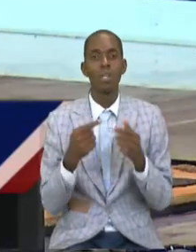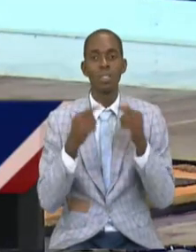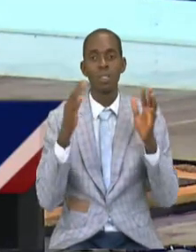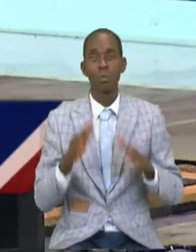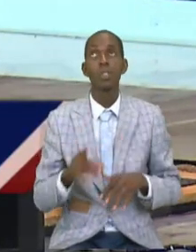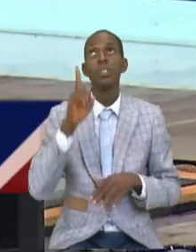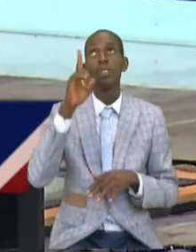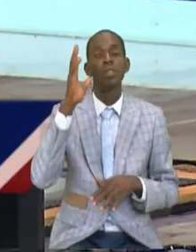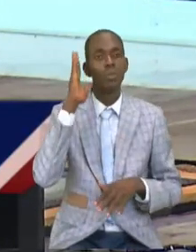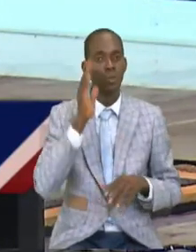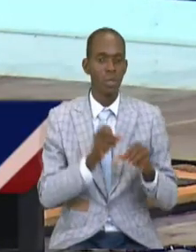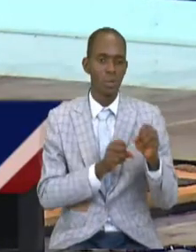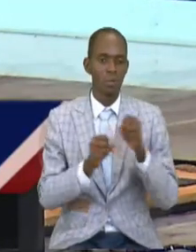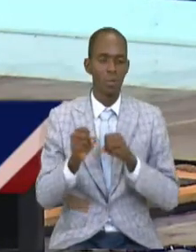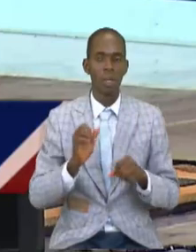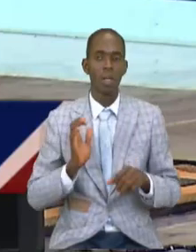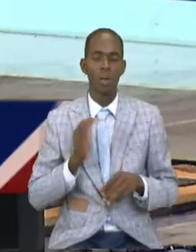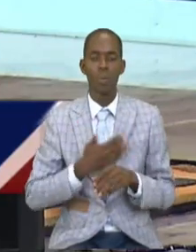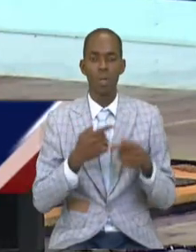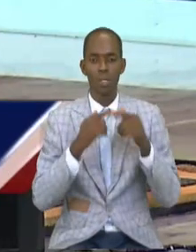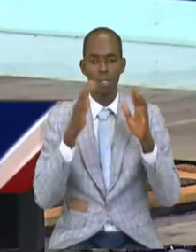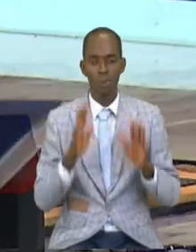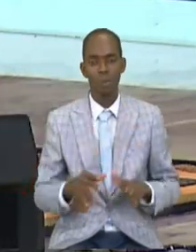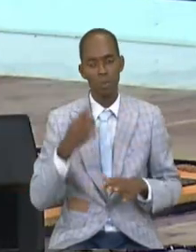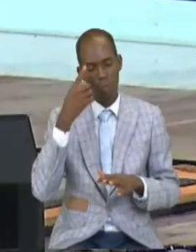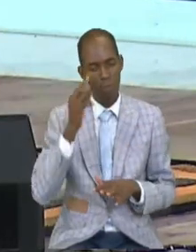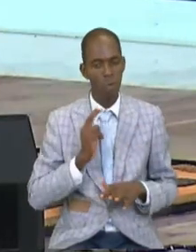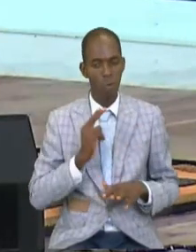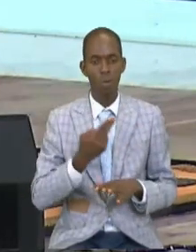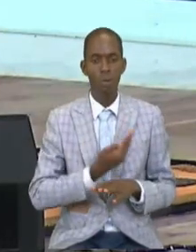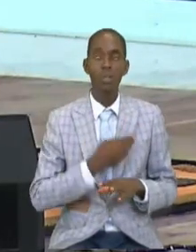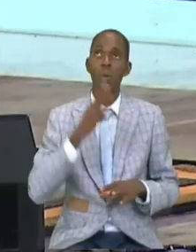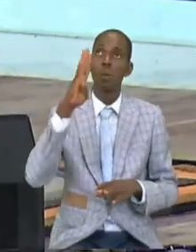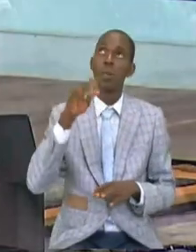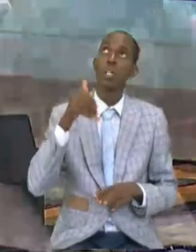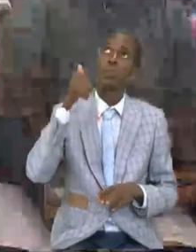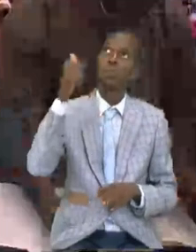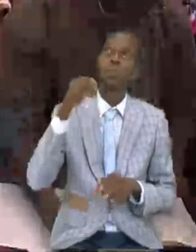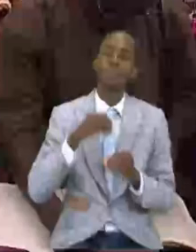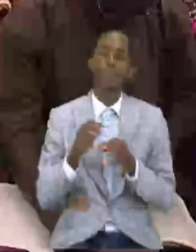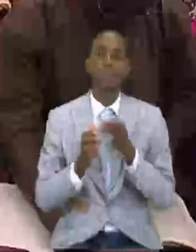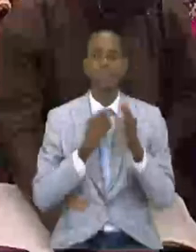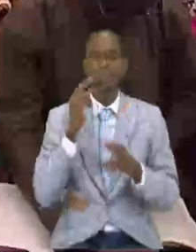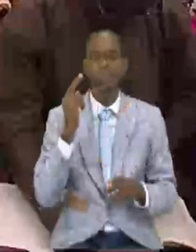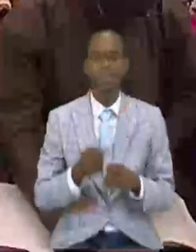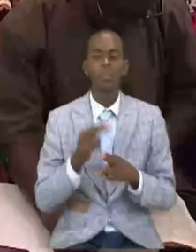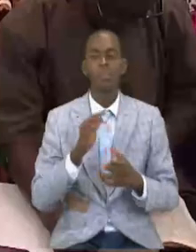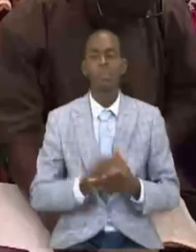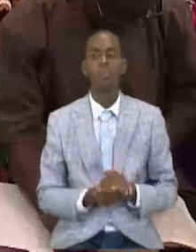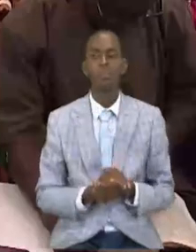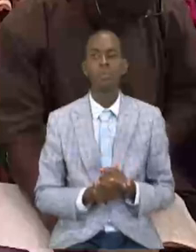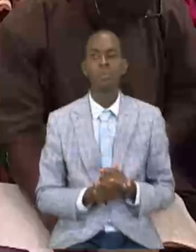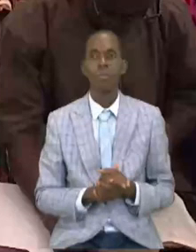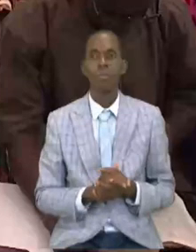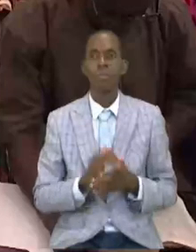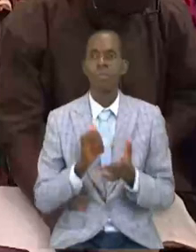de nous battre avec les ennemis. Lui-même va se battre avec votre ennemi au nom de